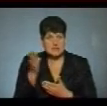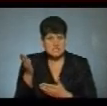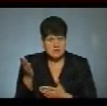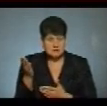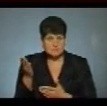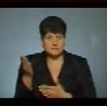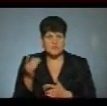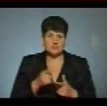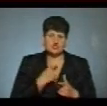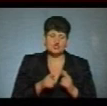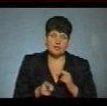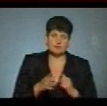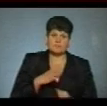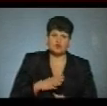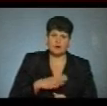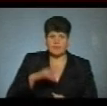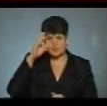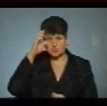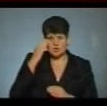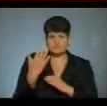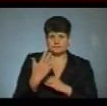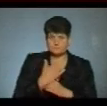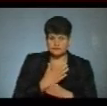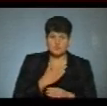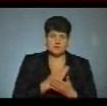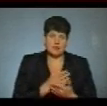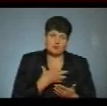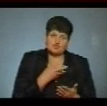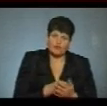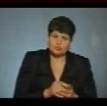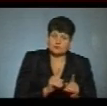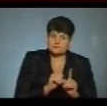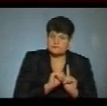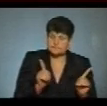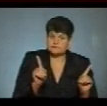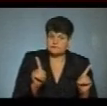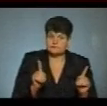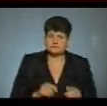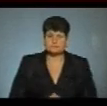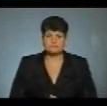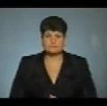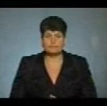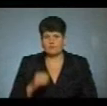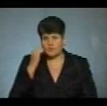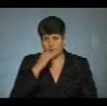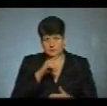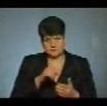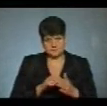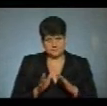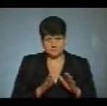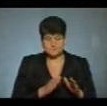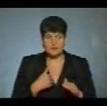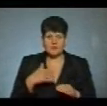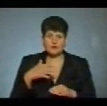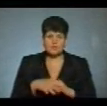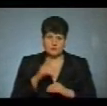Вінницький протокол, чи будемо чекати державний, чи ми маємо свій алгоритм, доведений Міністерством охорони здоров'я? Ну, дякую за запитання. Я